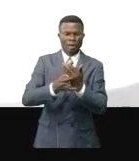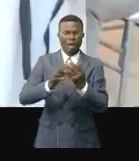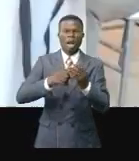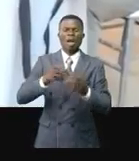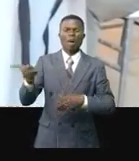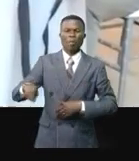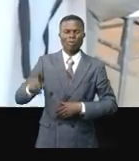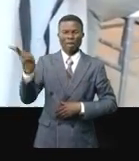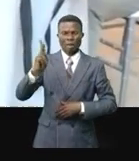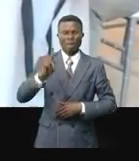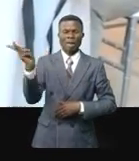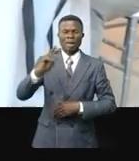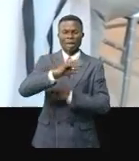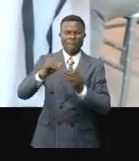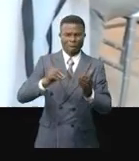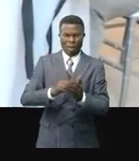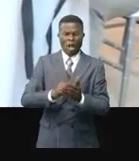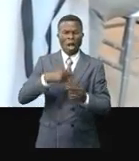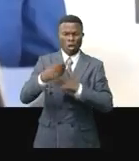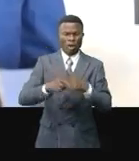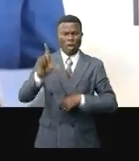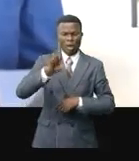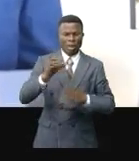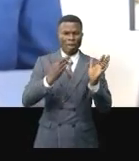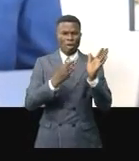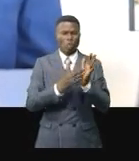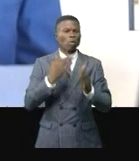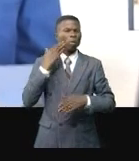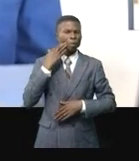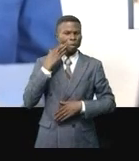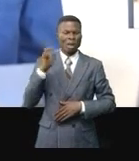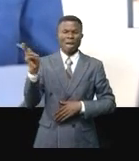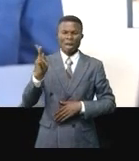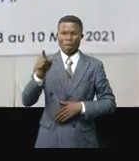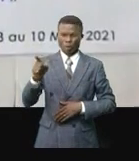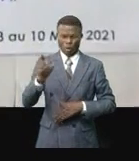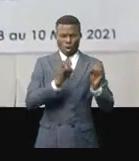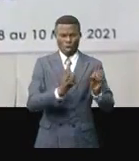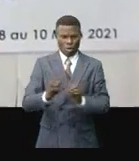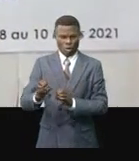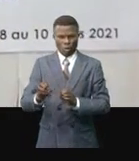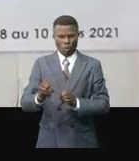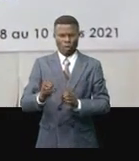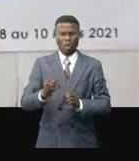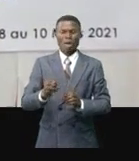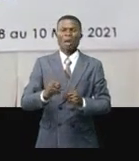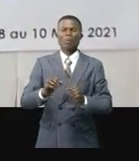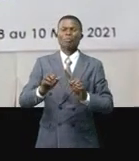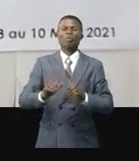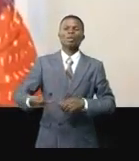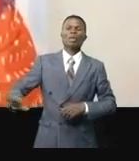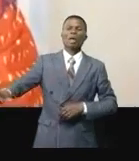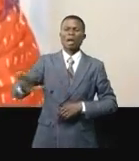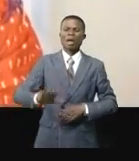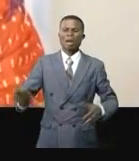Kassai et Kassai central, qui a eu lieu ce lundi 8 mars à Tchikapa, a été organisée par l'Agence des Nations Unies pour